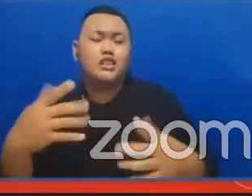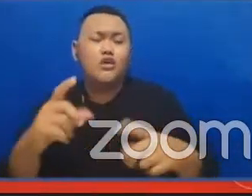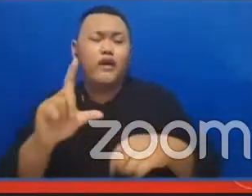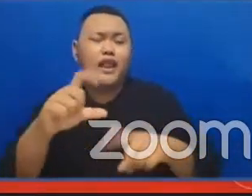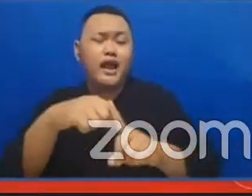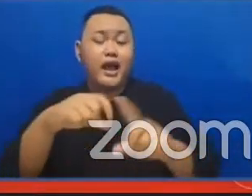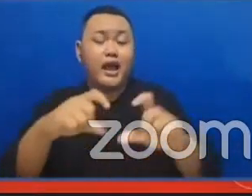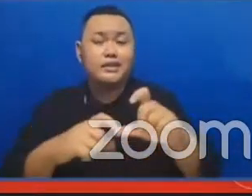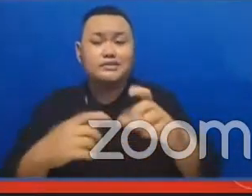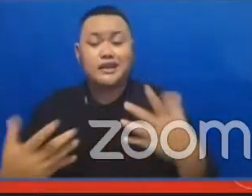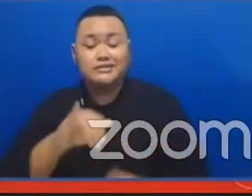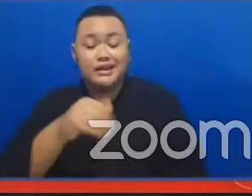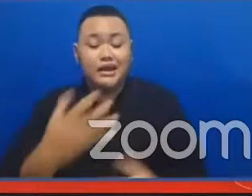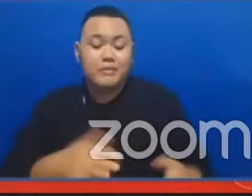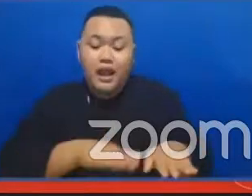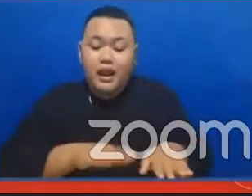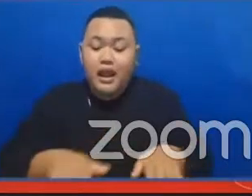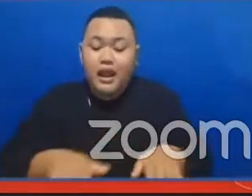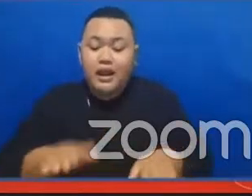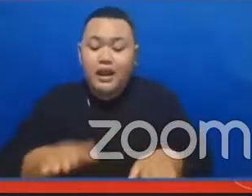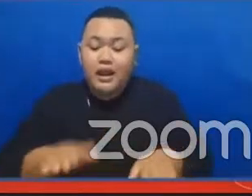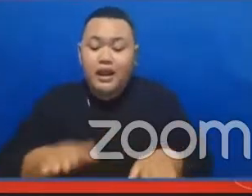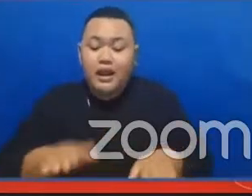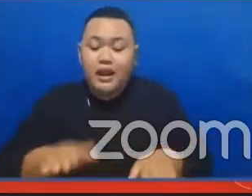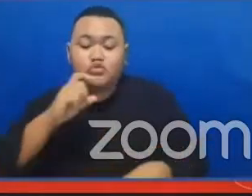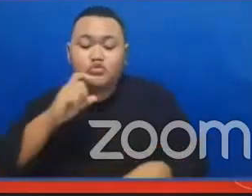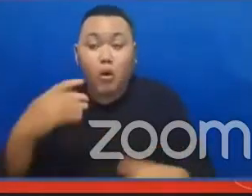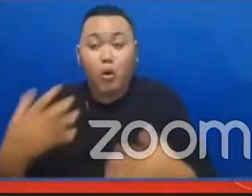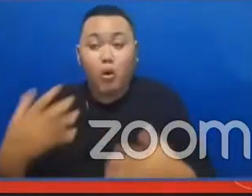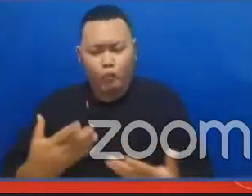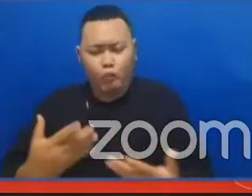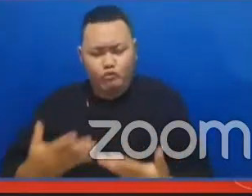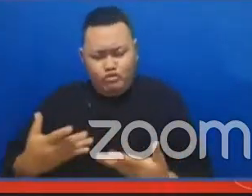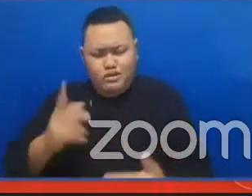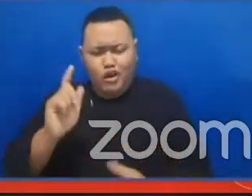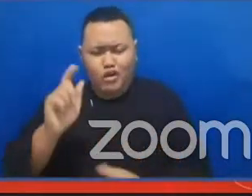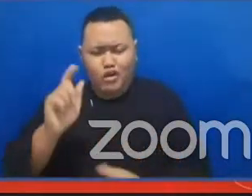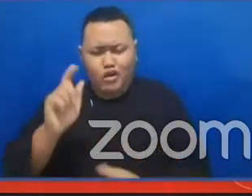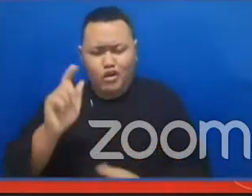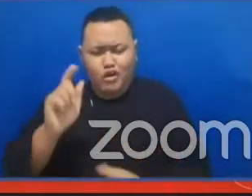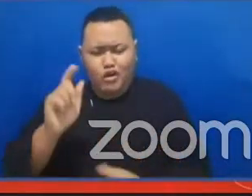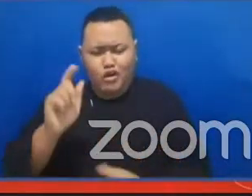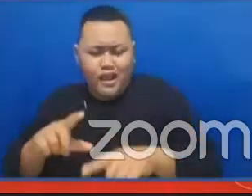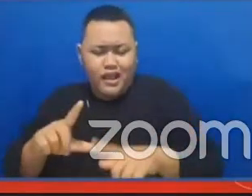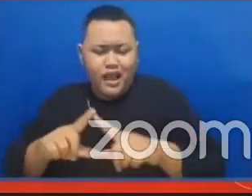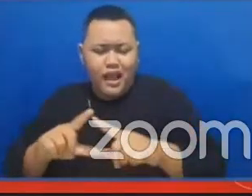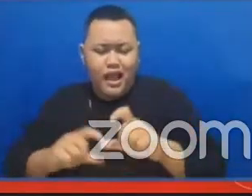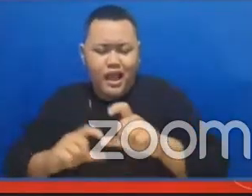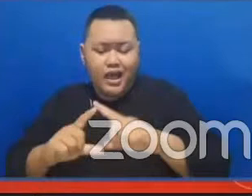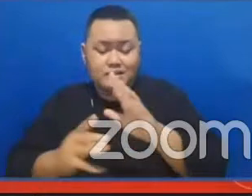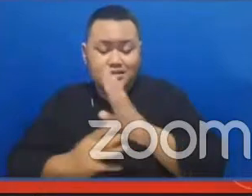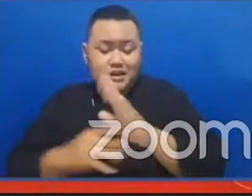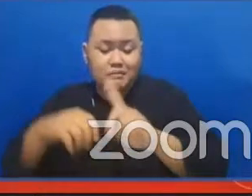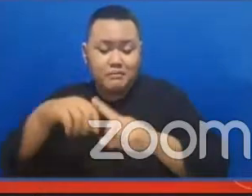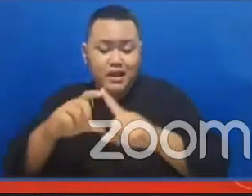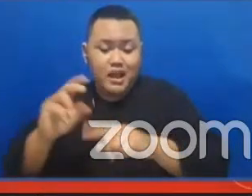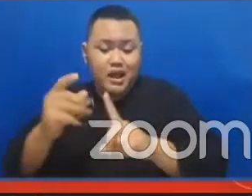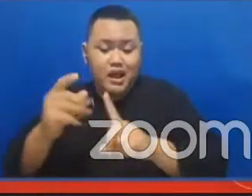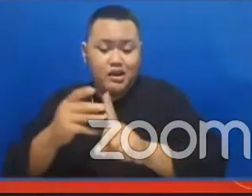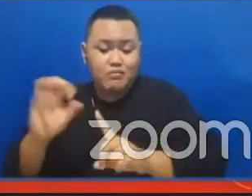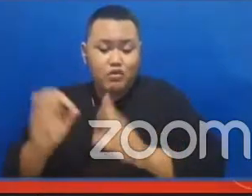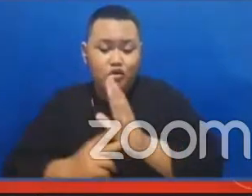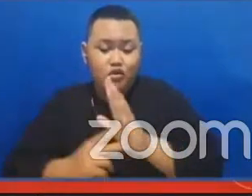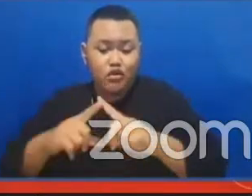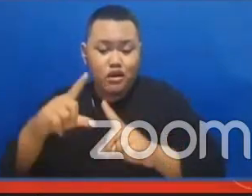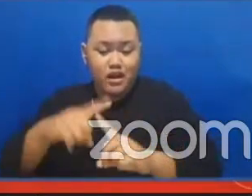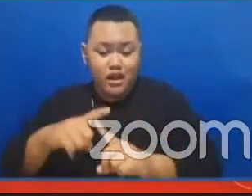supaya anak-anak nanti akan mencoba. Oh, kalau pakai larutan apa asam karbonat itu nyala atau